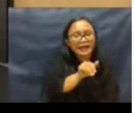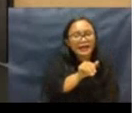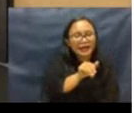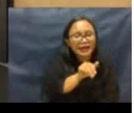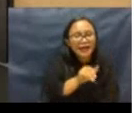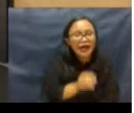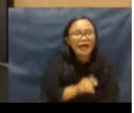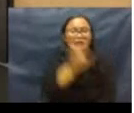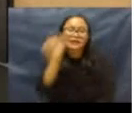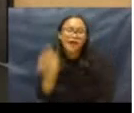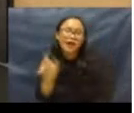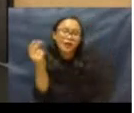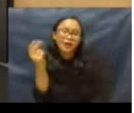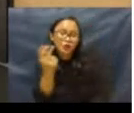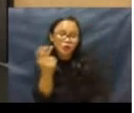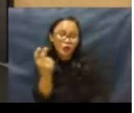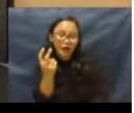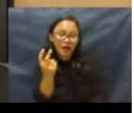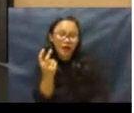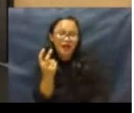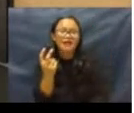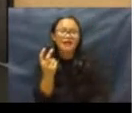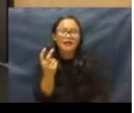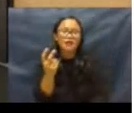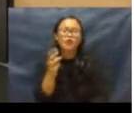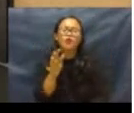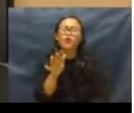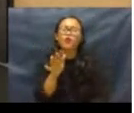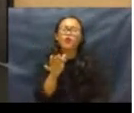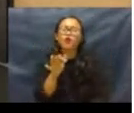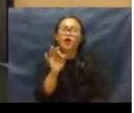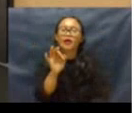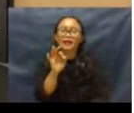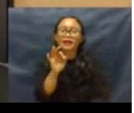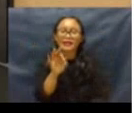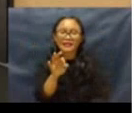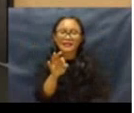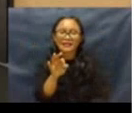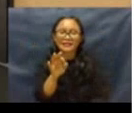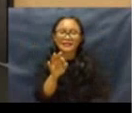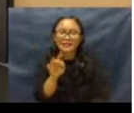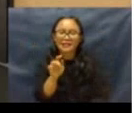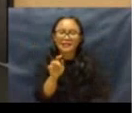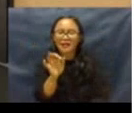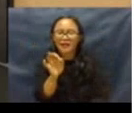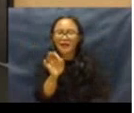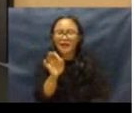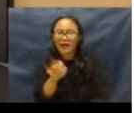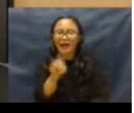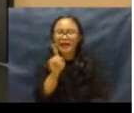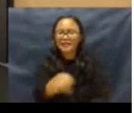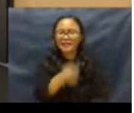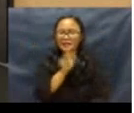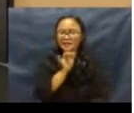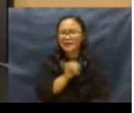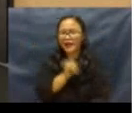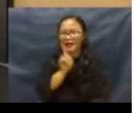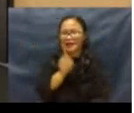kedua, oh oke, okay. Sepertinya ya kalau saya lihat ya, ini kayaknya ada sedikit kesalahan